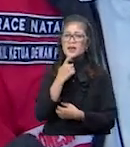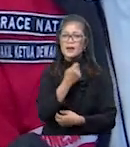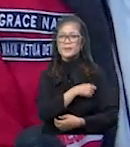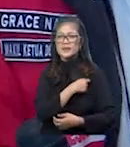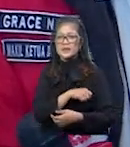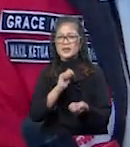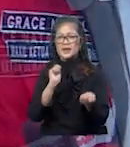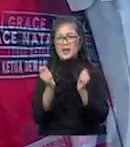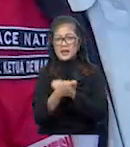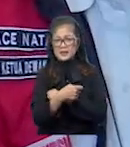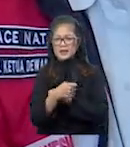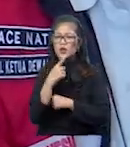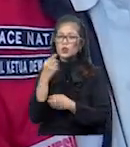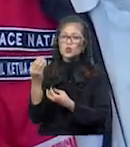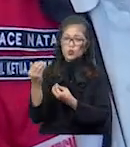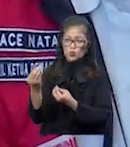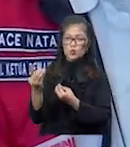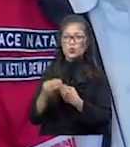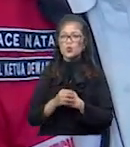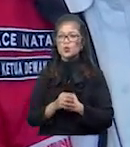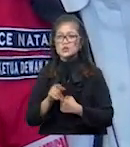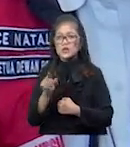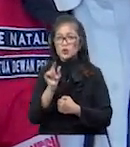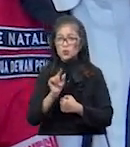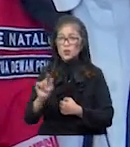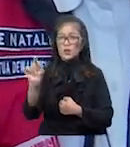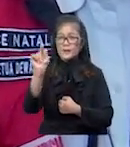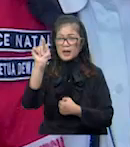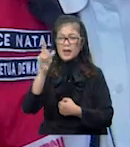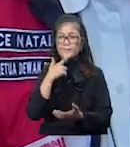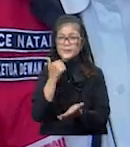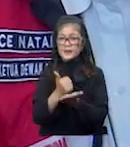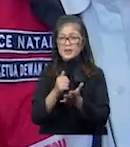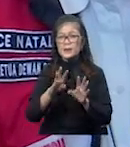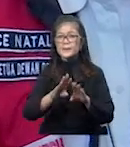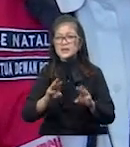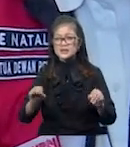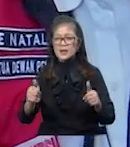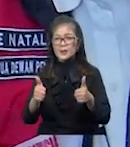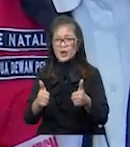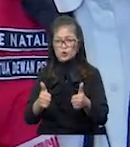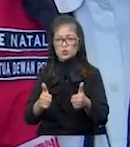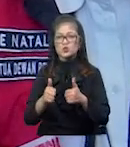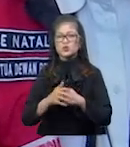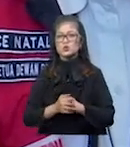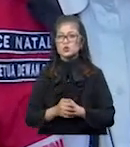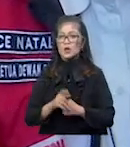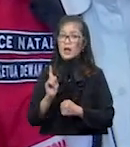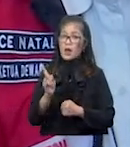Ditunggu saja besok. Utama memang performa kinerja. Bahwa ada